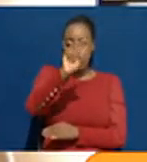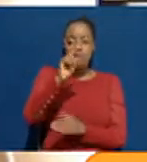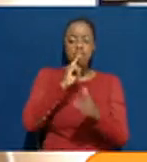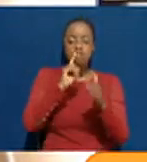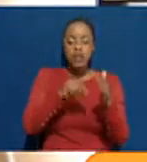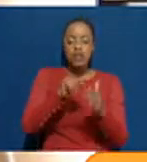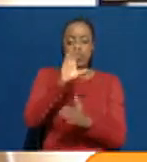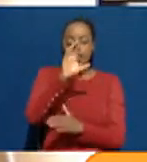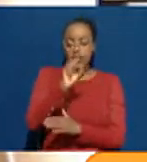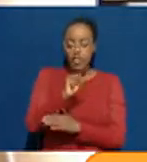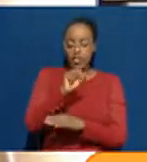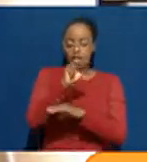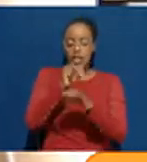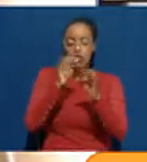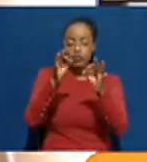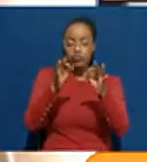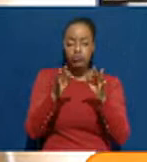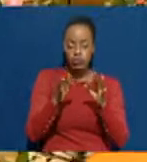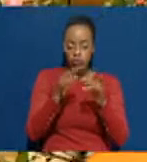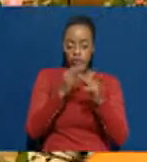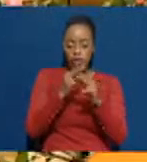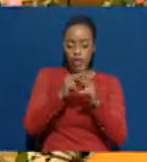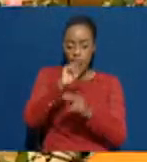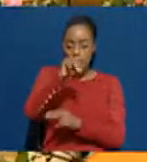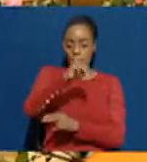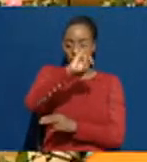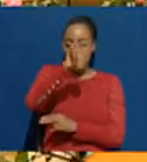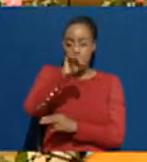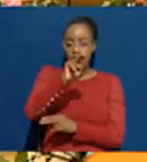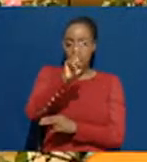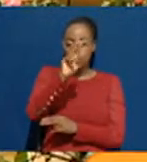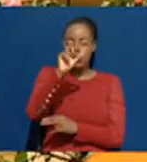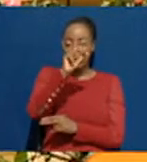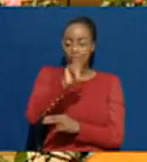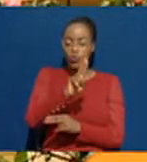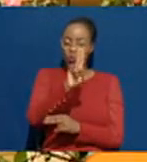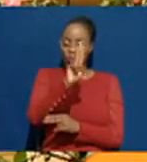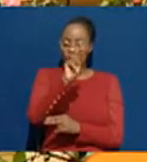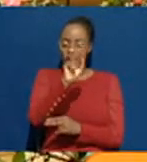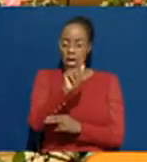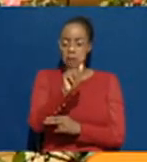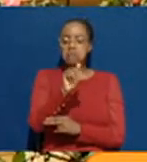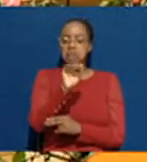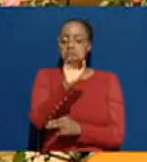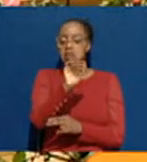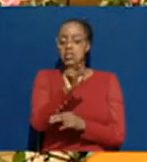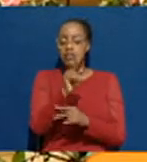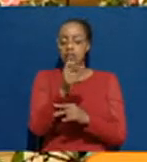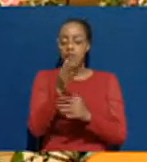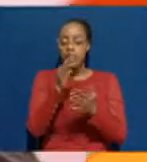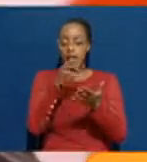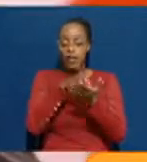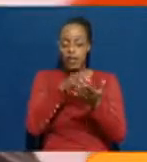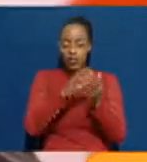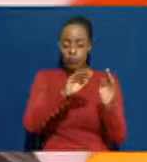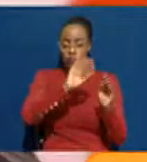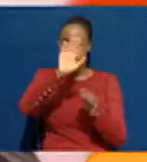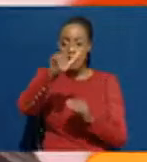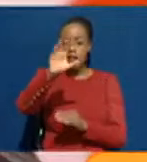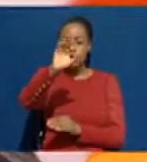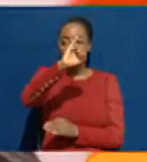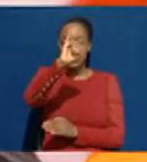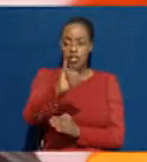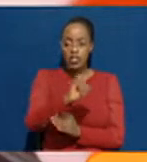wa hazina ya kitaifa Profesa Njuguna Ndungu hakuishawishi mahakama na kuagiza kesi hiyo kuwasilishwa kwa Jaji Mkuu Martha